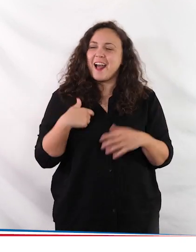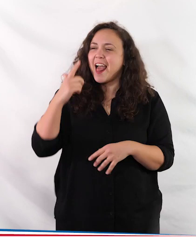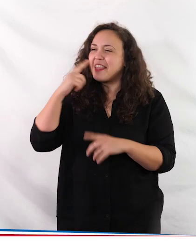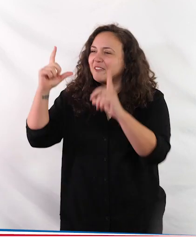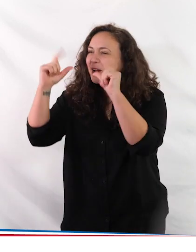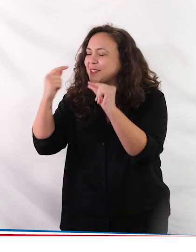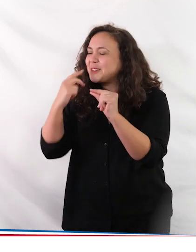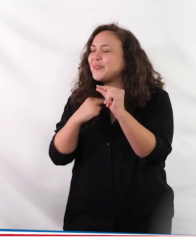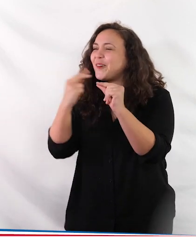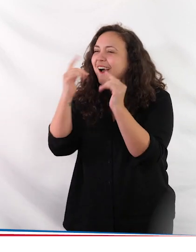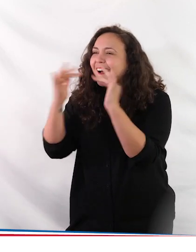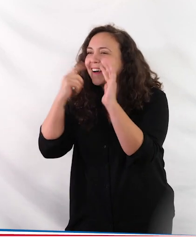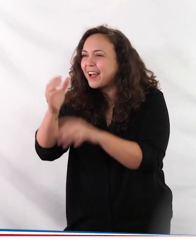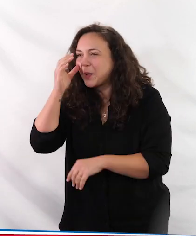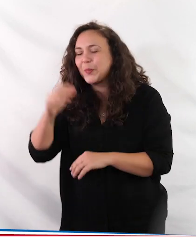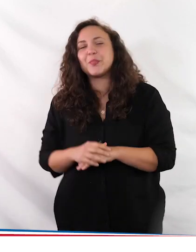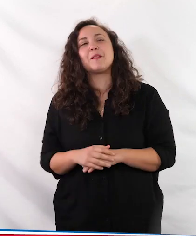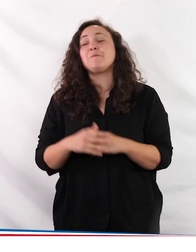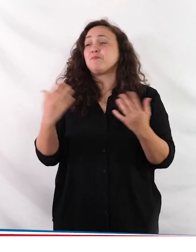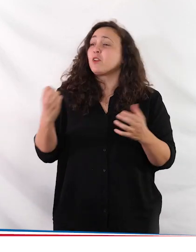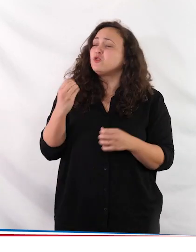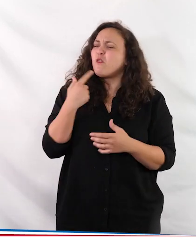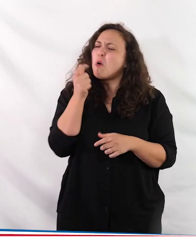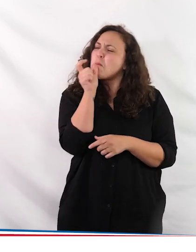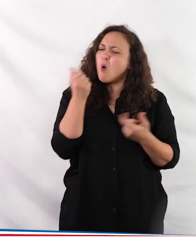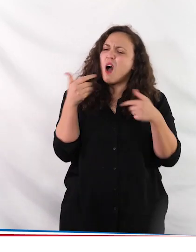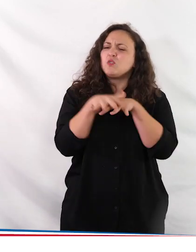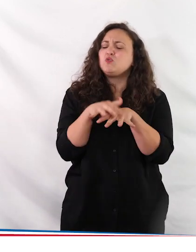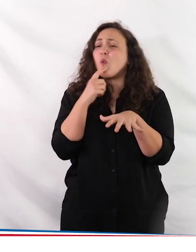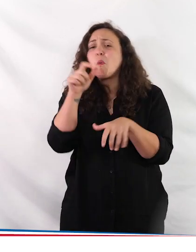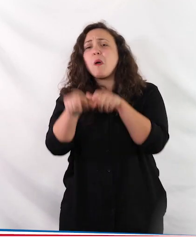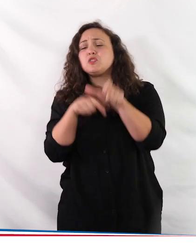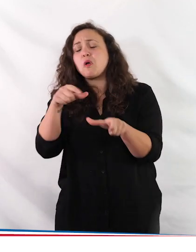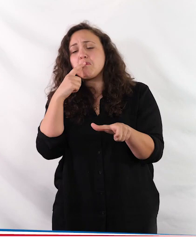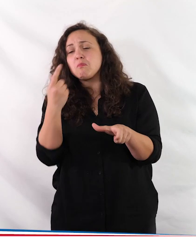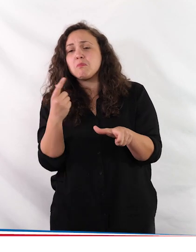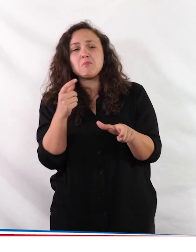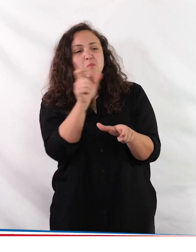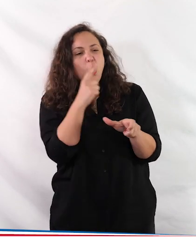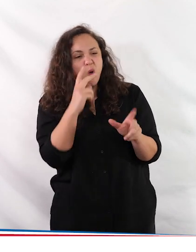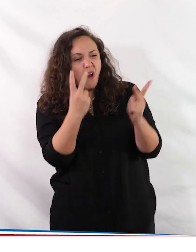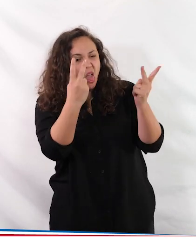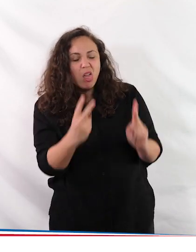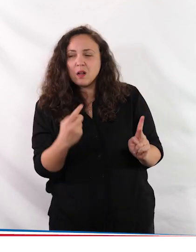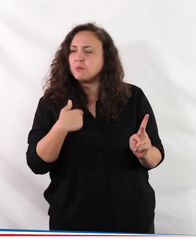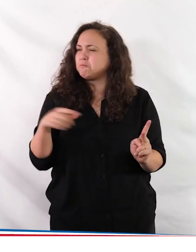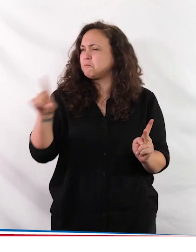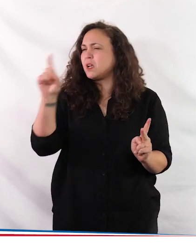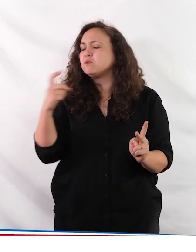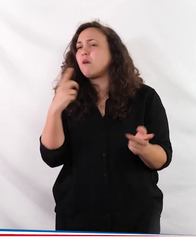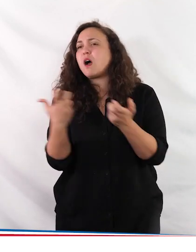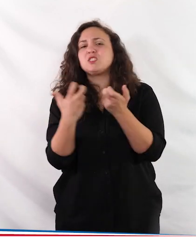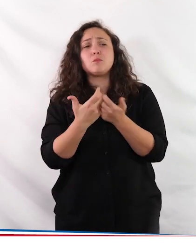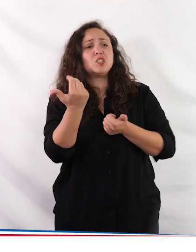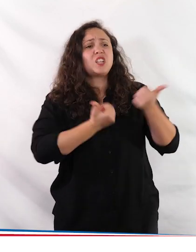l'inclusion, c'est un mot pour certains trop galvaudé, mais est-ce que ça passe aussi par l'accessibilité numérique des services administratifs,